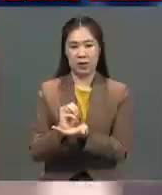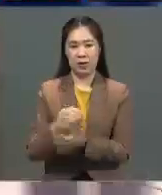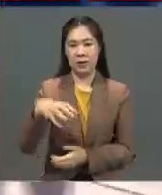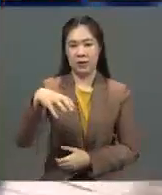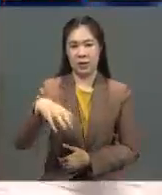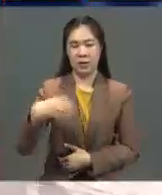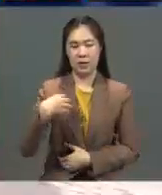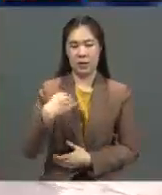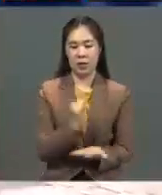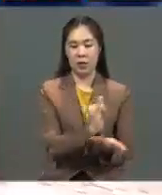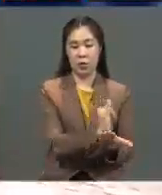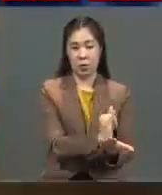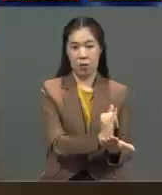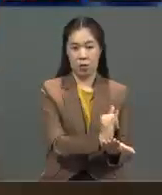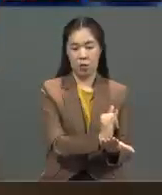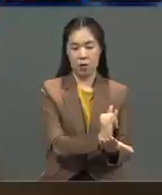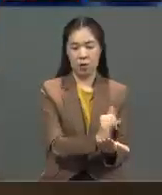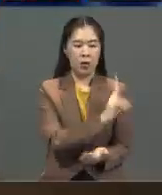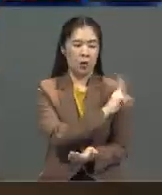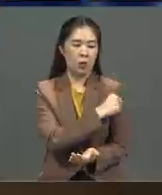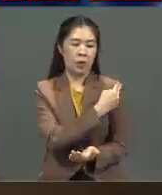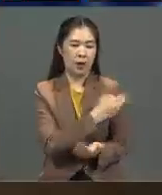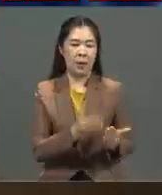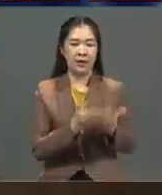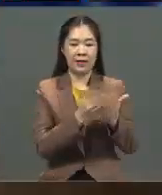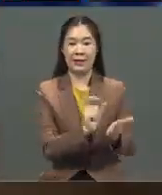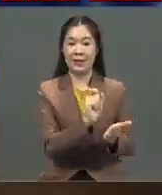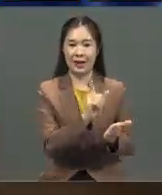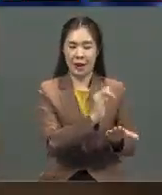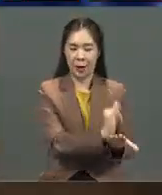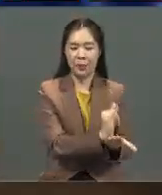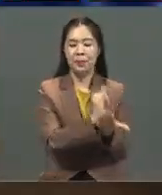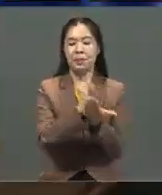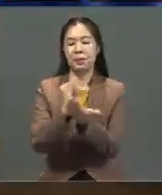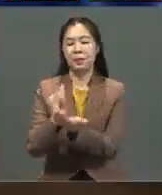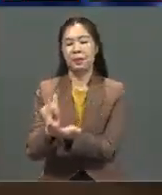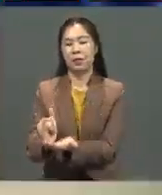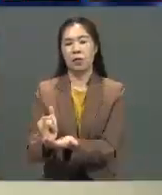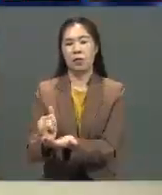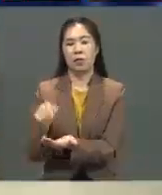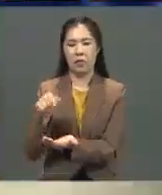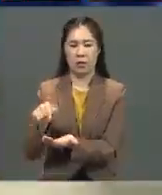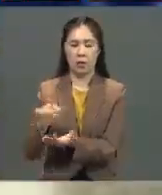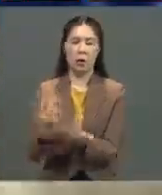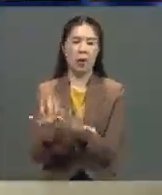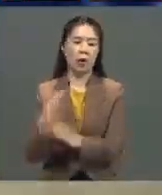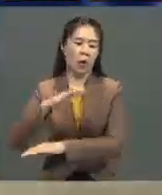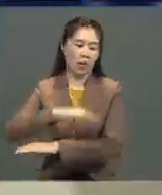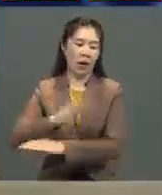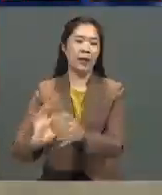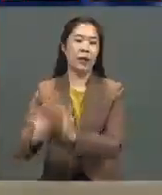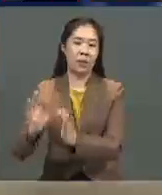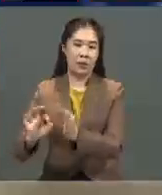ได้เคลื่อนย้ายร่างของซีอุยจากโรงพยาบาลศิริราชมาตั้งบำเพ็ญกุศลเพื่อเตรียมประกอบพิธีฌาปนกิจในช่วงบ่